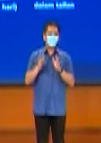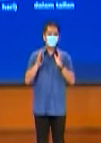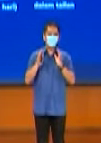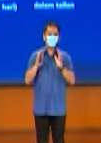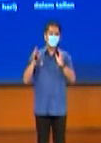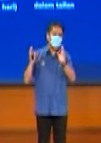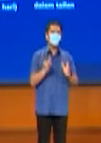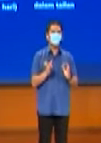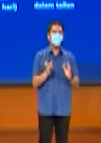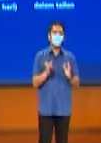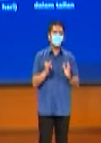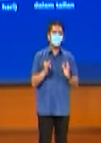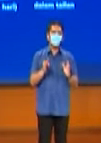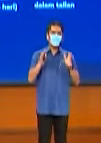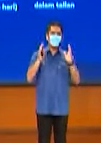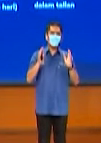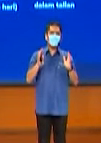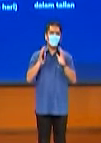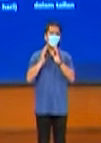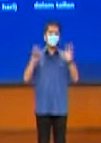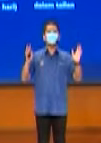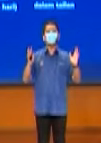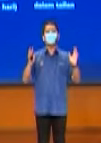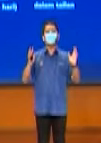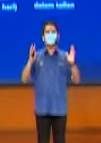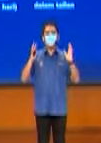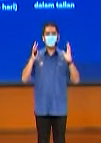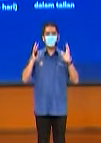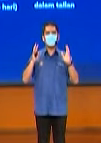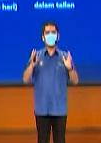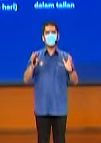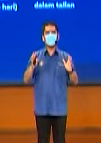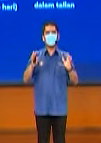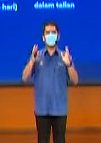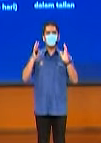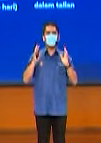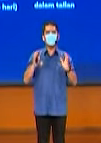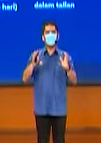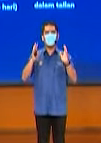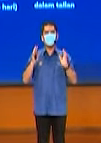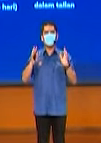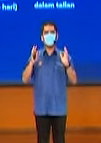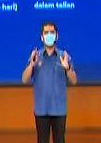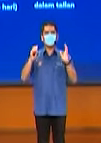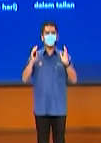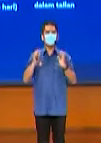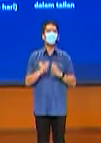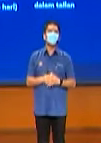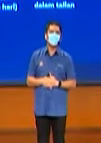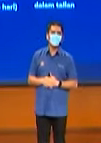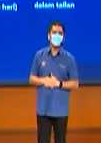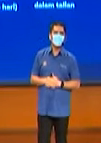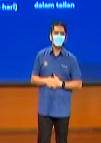proses ini walaupun dipendekkan tetapi quality pedekatan ataupun quality kerja